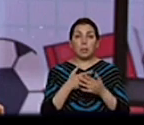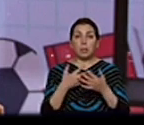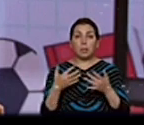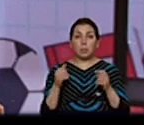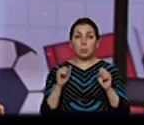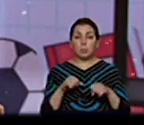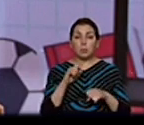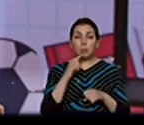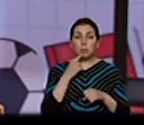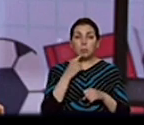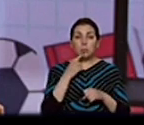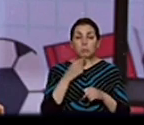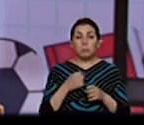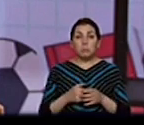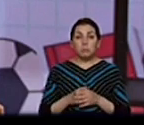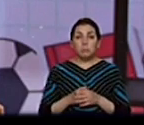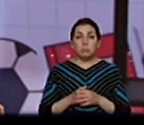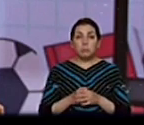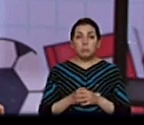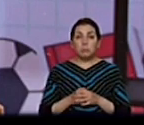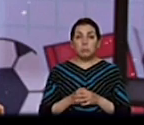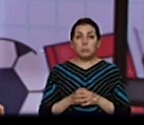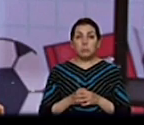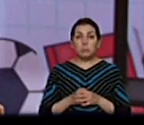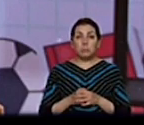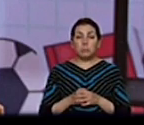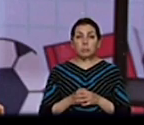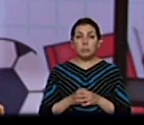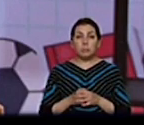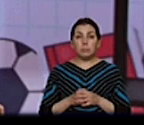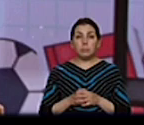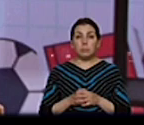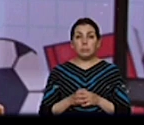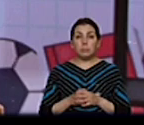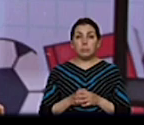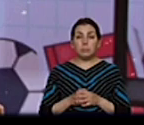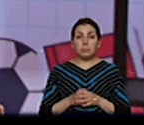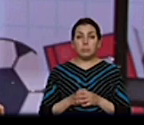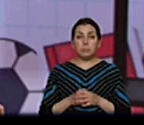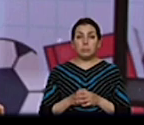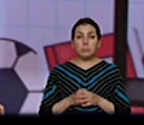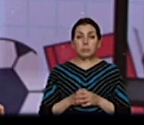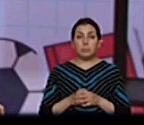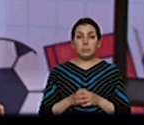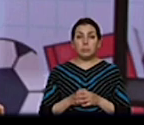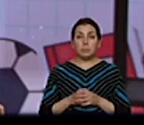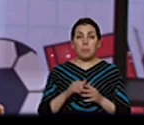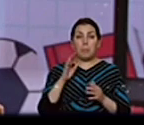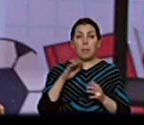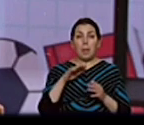Va konfetlarimizni ko'rib turganingizdek pastki qismini ochib,